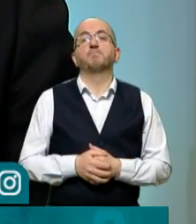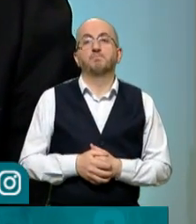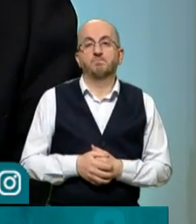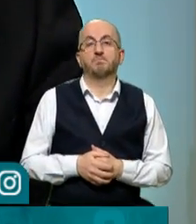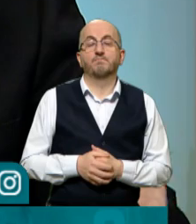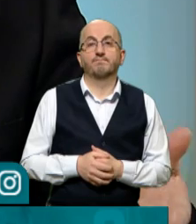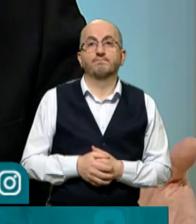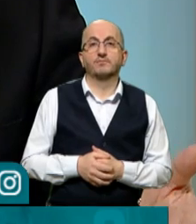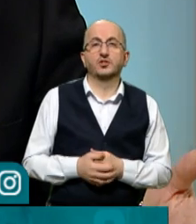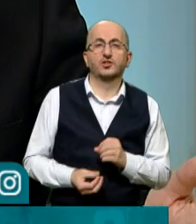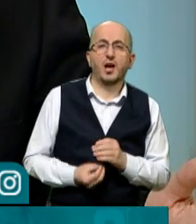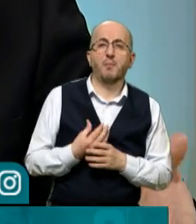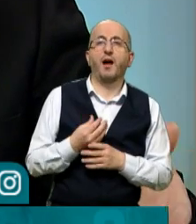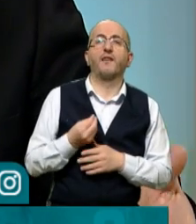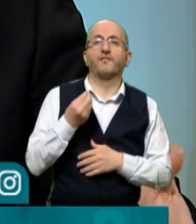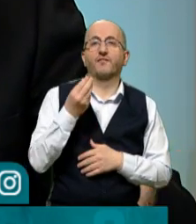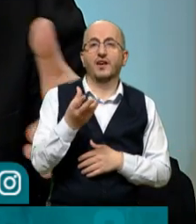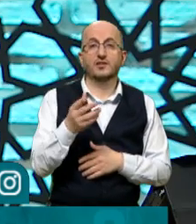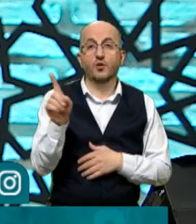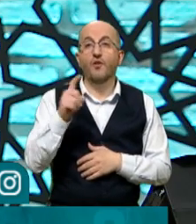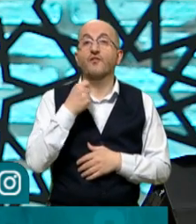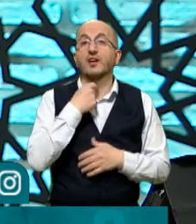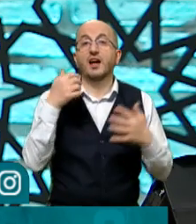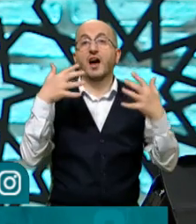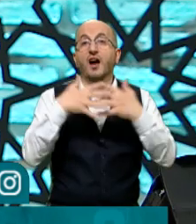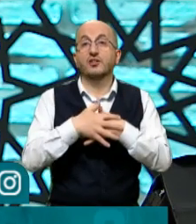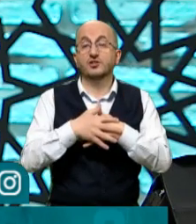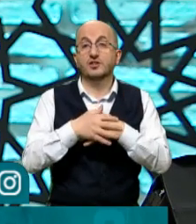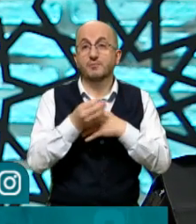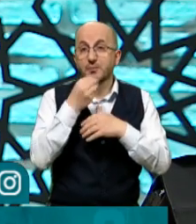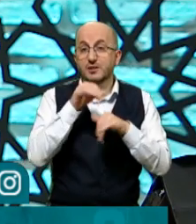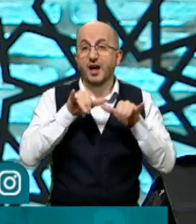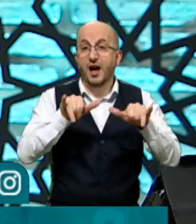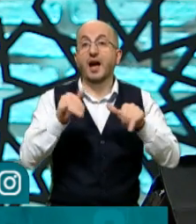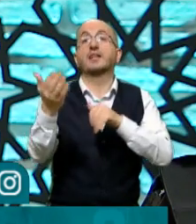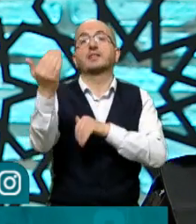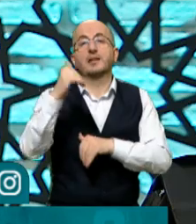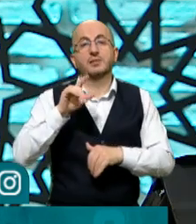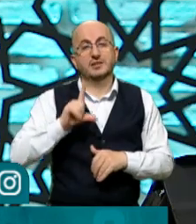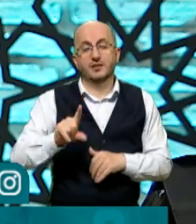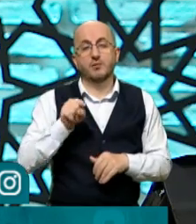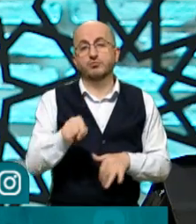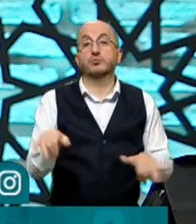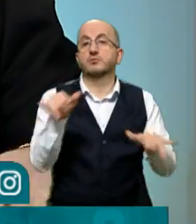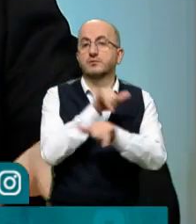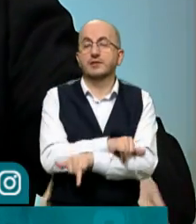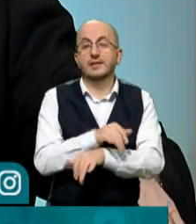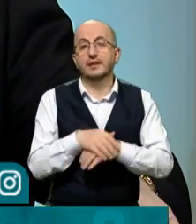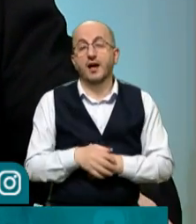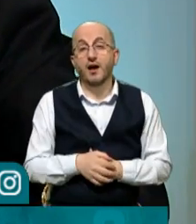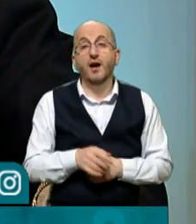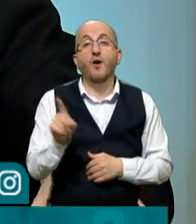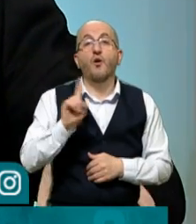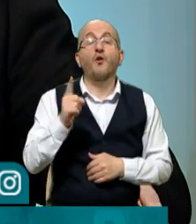Çünkü sabah verdiğin 10 fakir akşam yemeğinde de hepsi aynı olarak bulunması gerekir. Bunun yerine